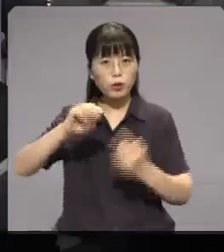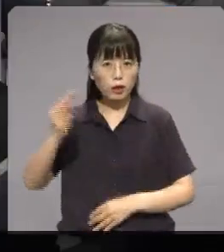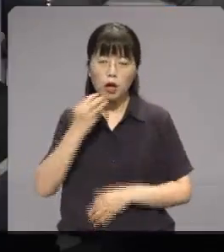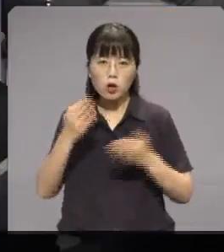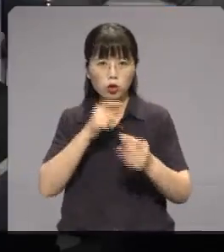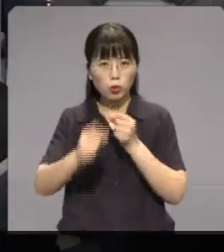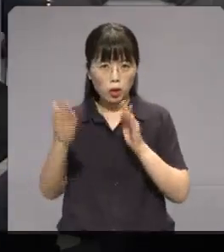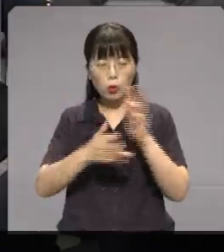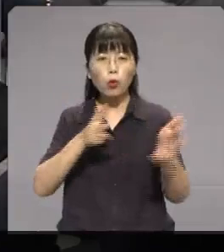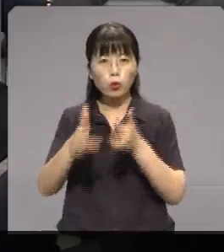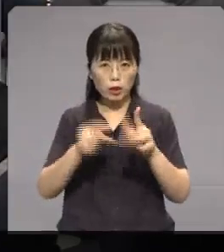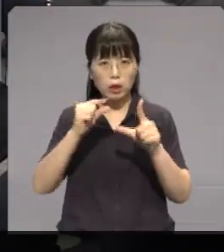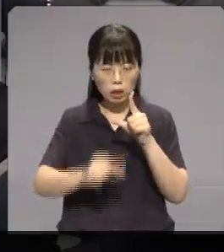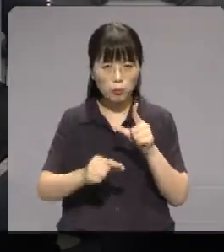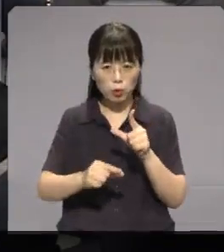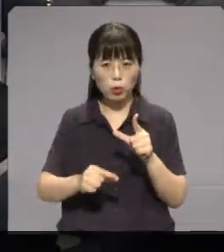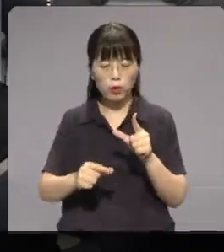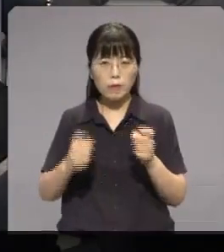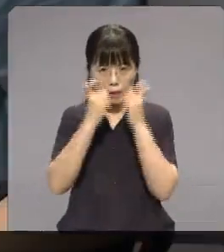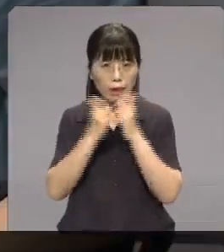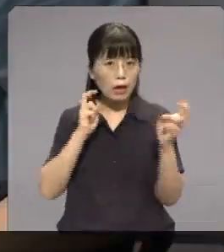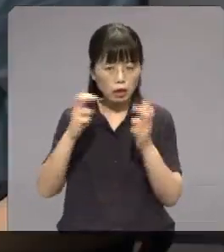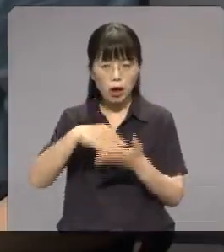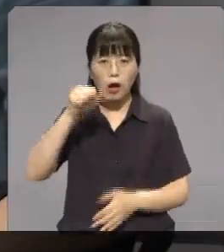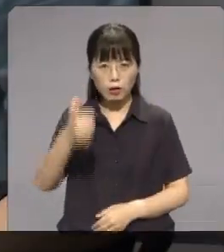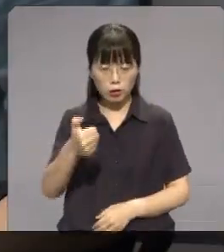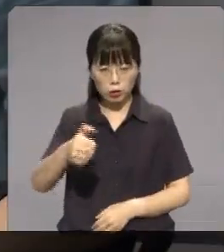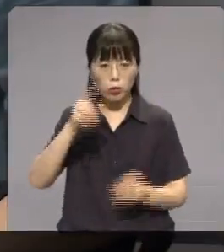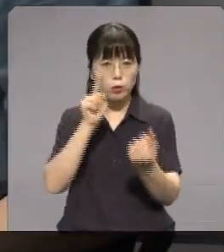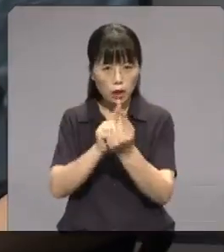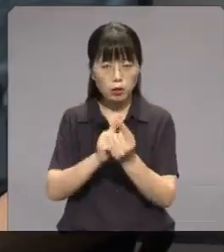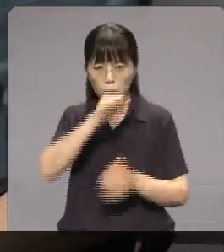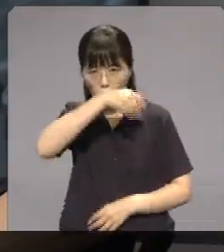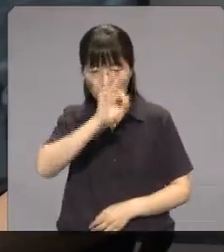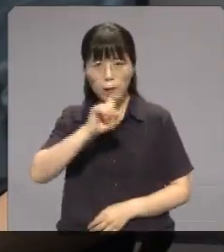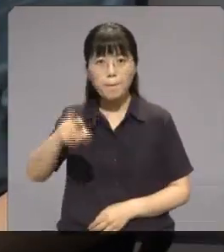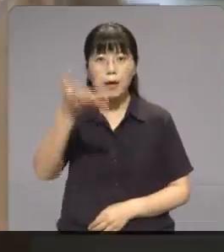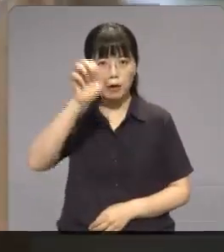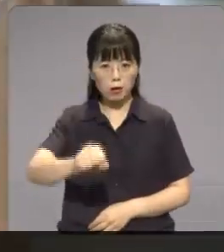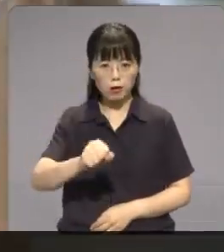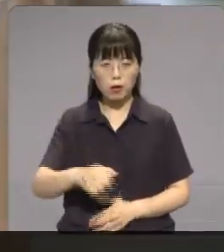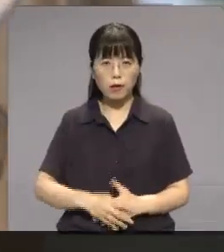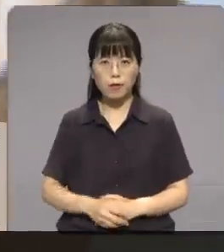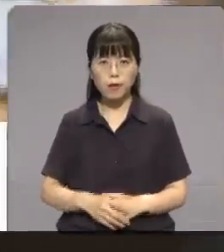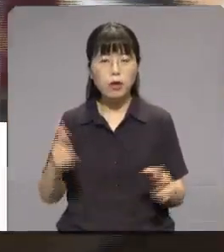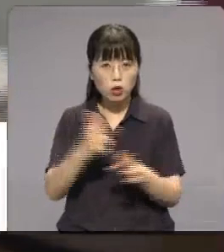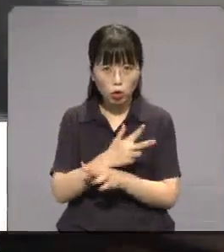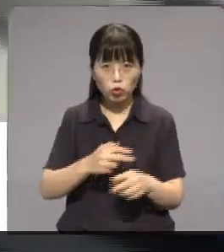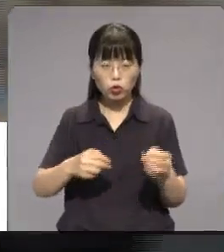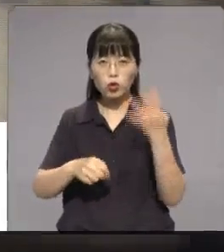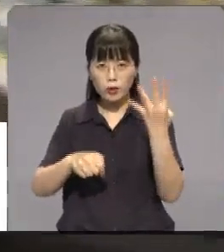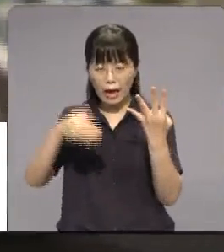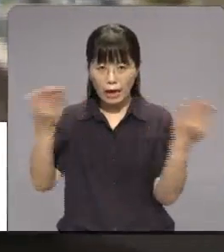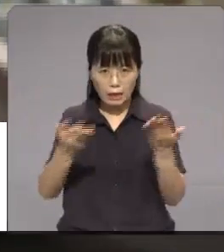경기도 산하 공공기관 일부와 도내 민간기업 쉬운 곳이 대상으로 예산은 100억 원입니다. 격주 주 4일제,